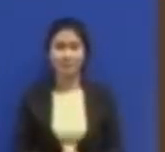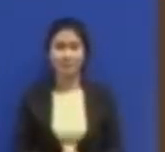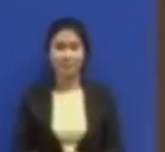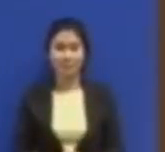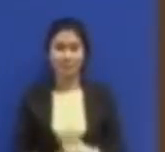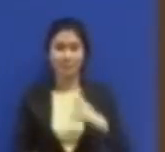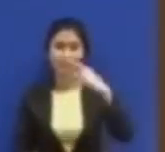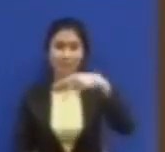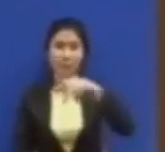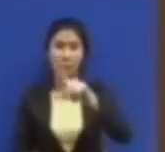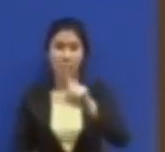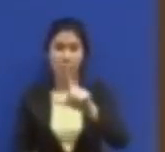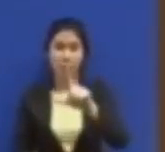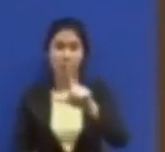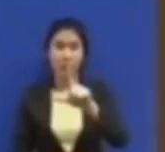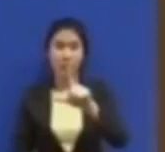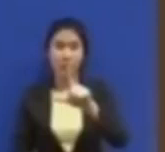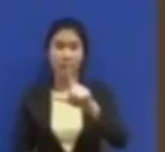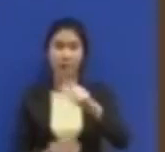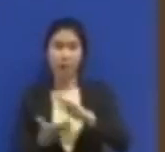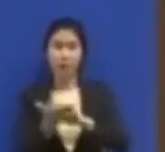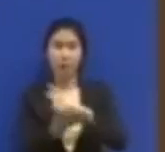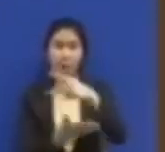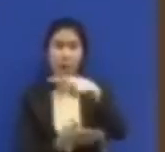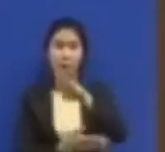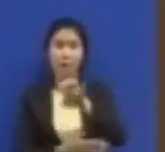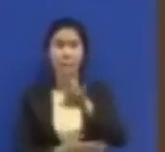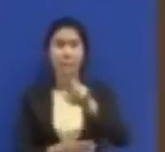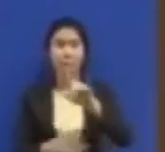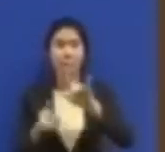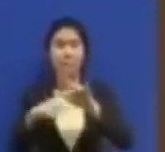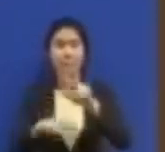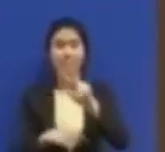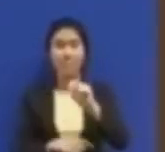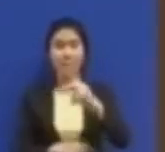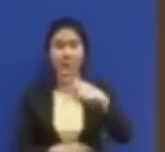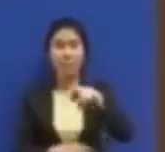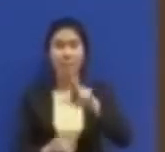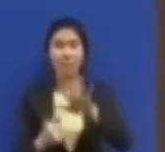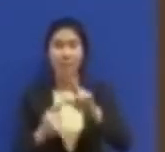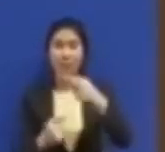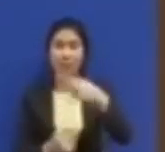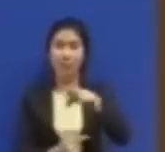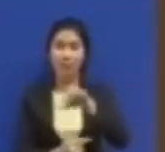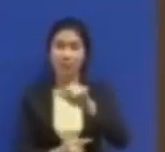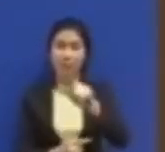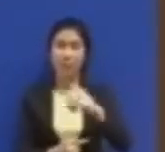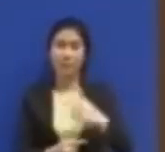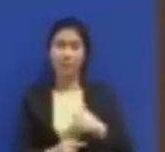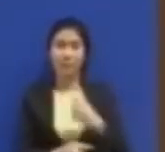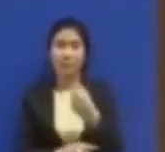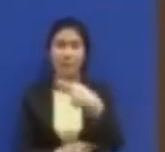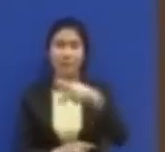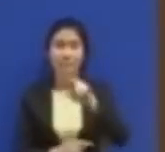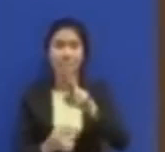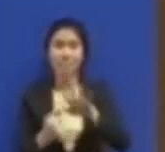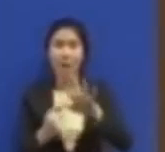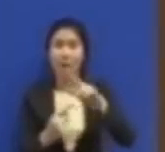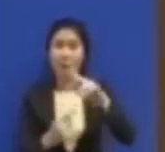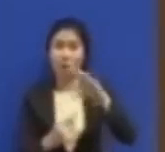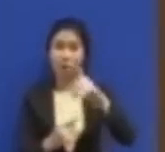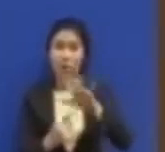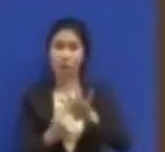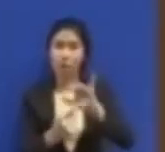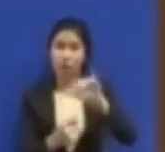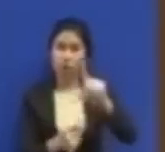ระเดชปิ่นประทีป121พลเรือเอกพจุลตามประทีป